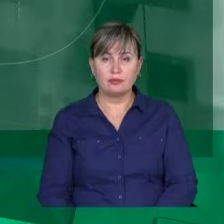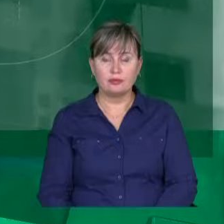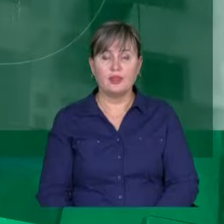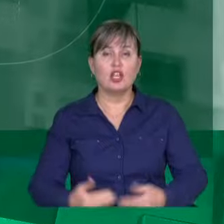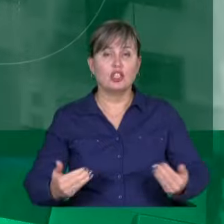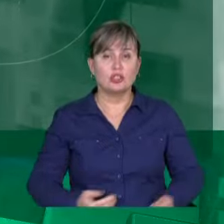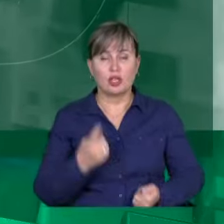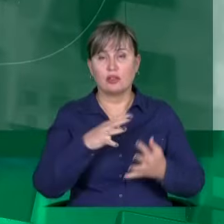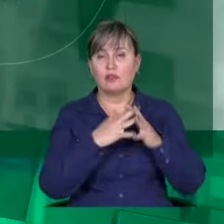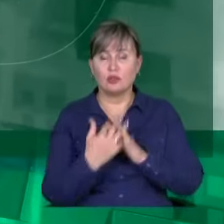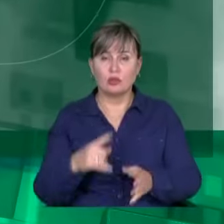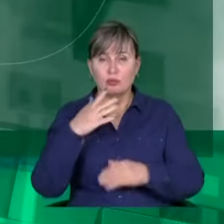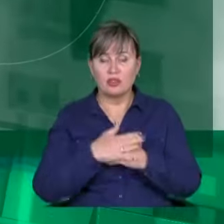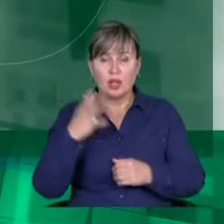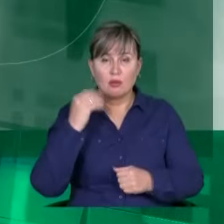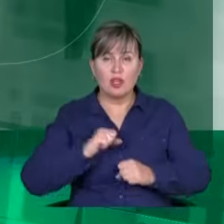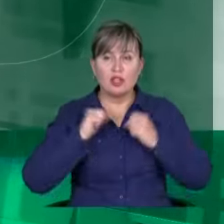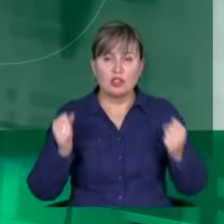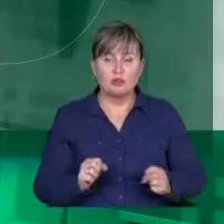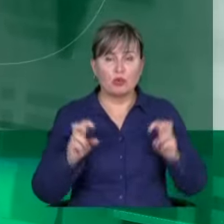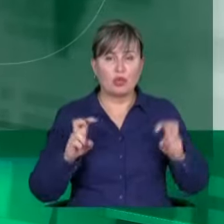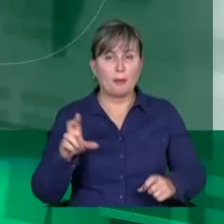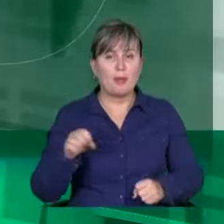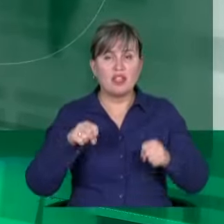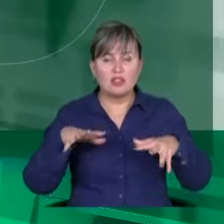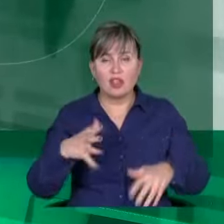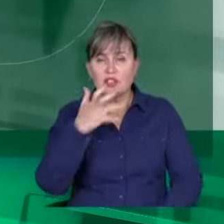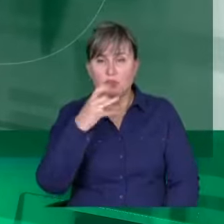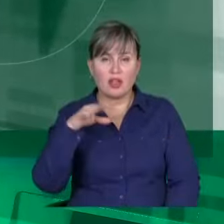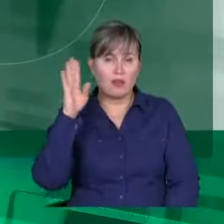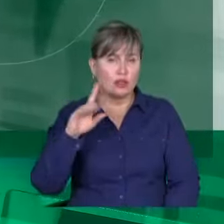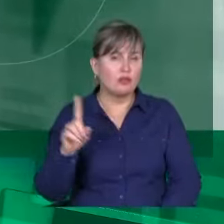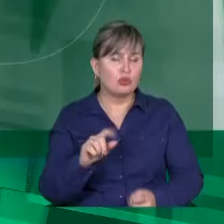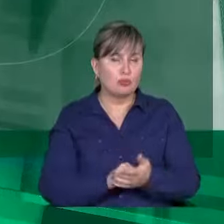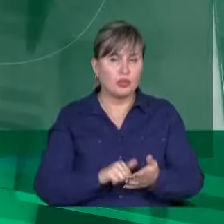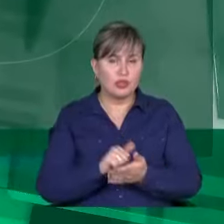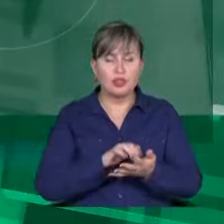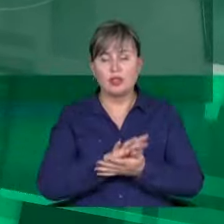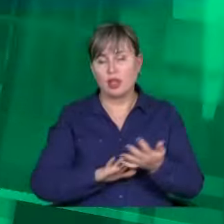Жители одного из сел близ Алматы зимой сидят без света, тепла и воды. В чем причина?